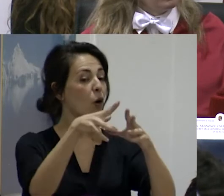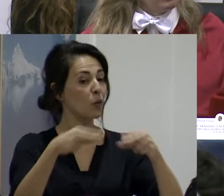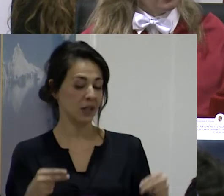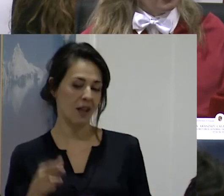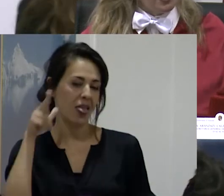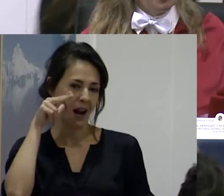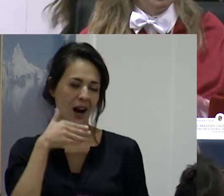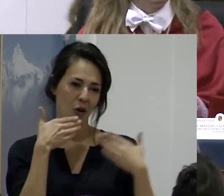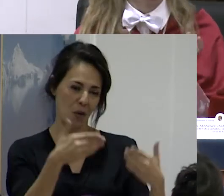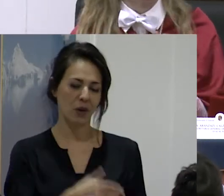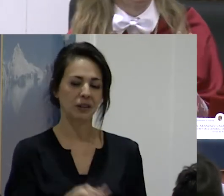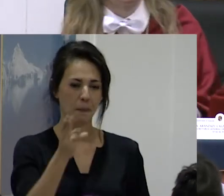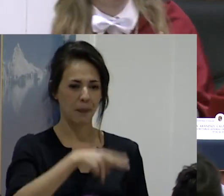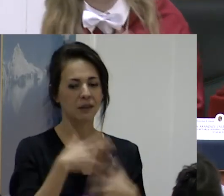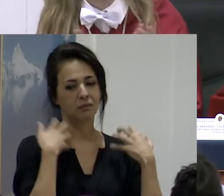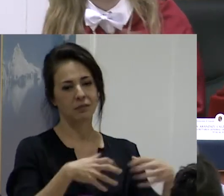d'Alacant.